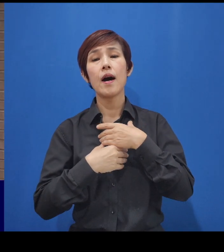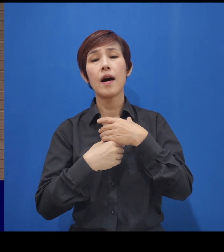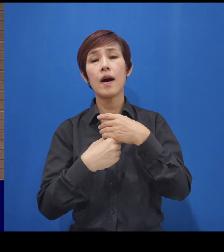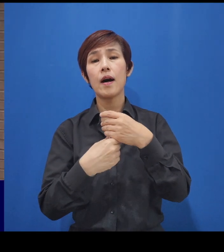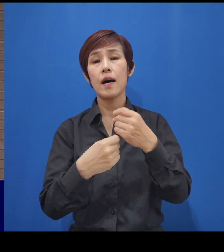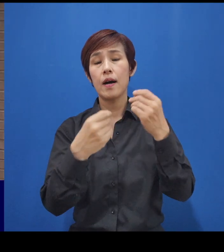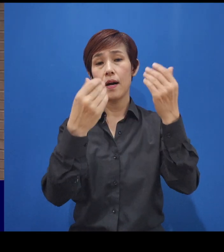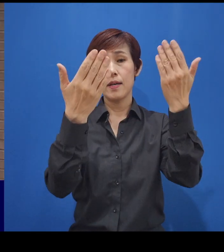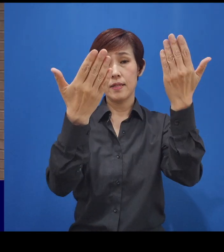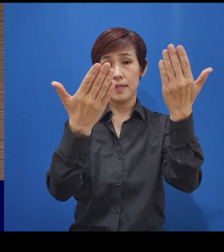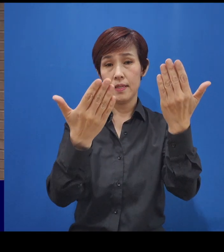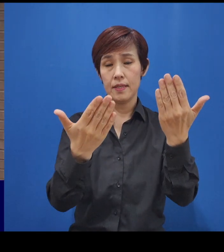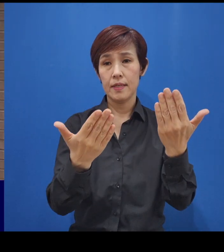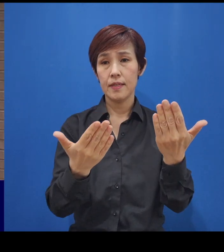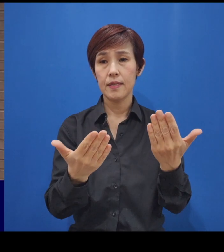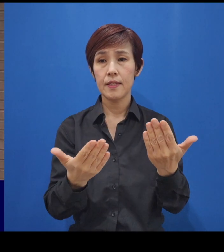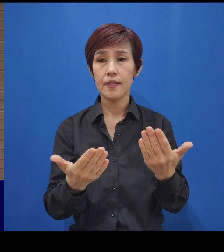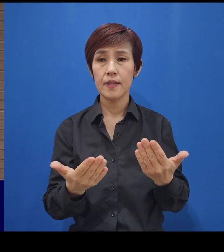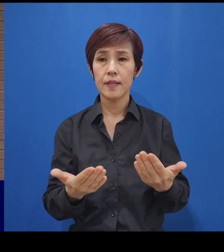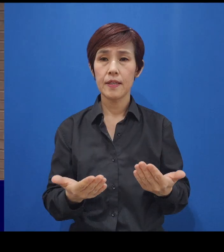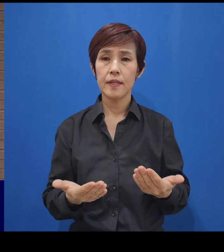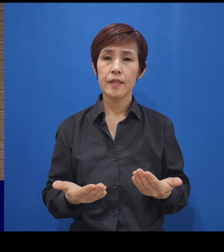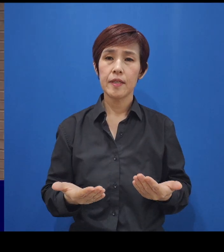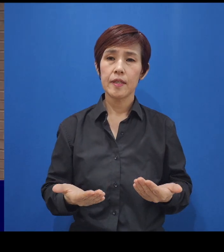우리의 안식,